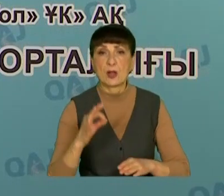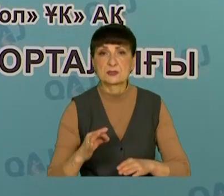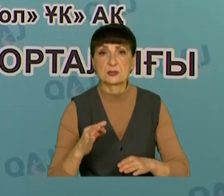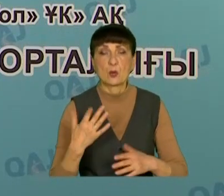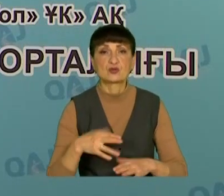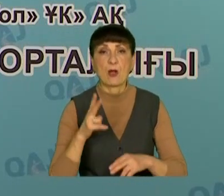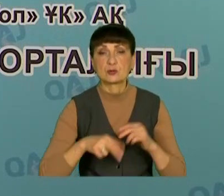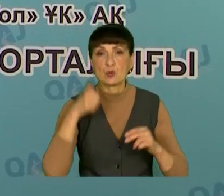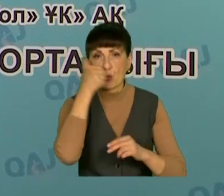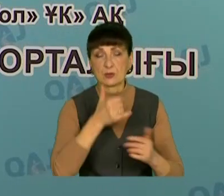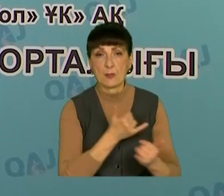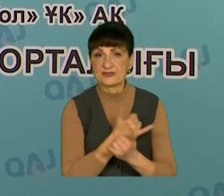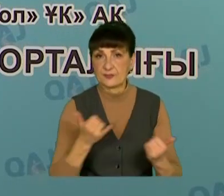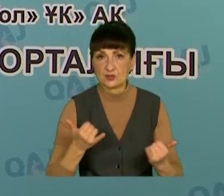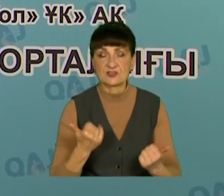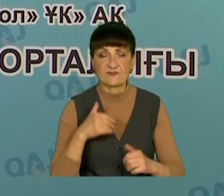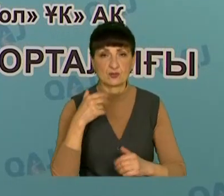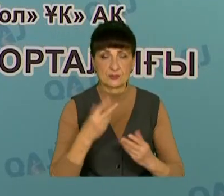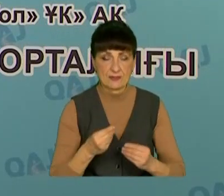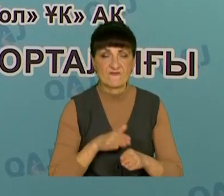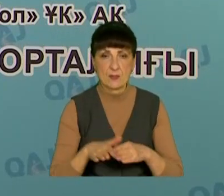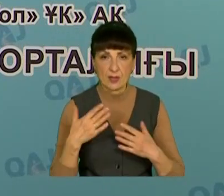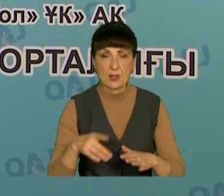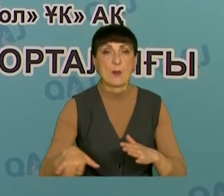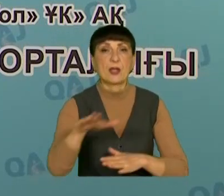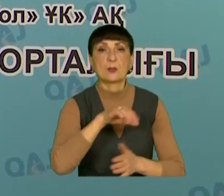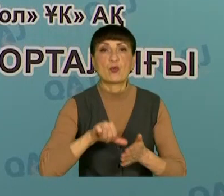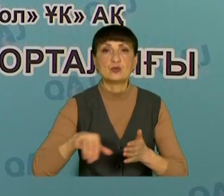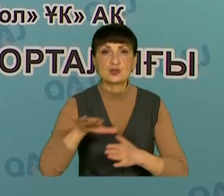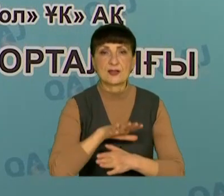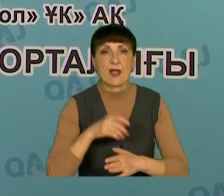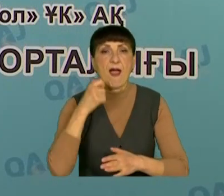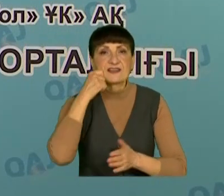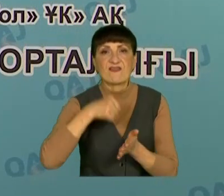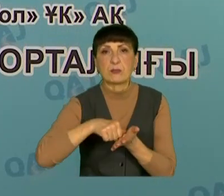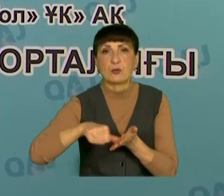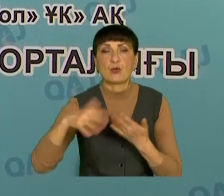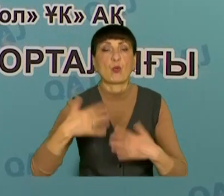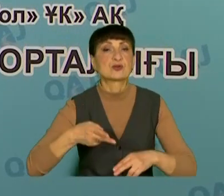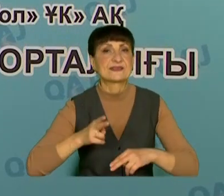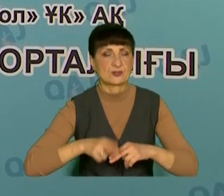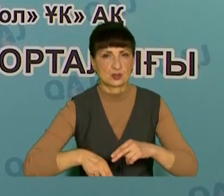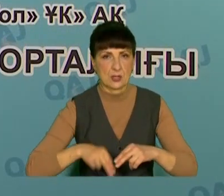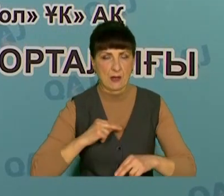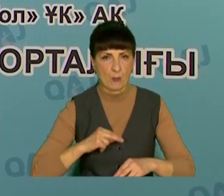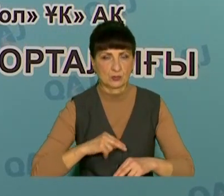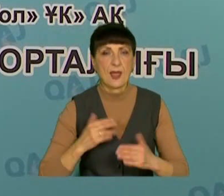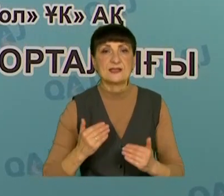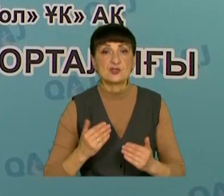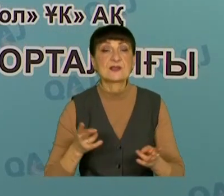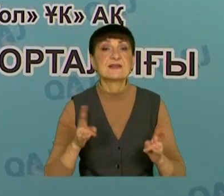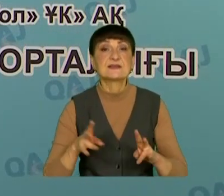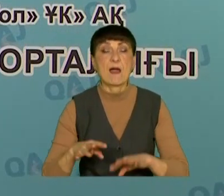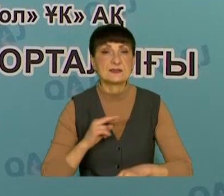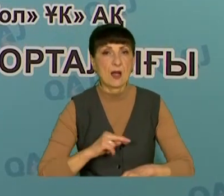года обеспечены, выполнены на сегодняшний день по этим участкам полностью, асфальтобетонные работы полностью завершены. Сейчас остались